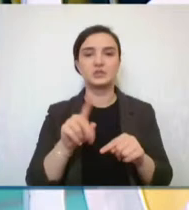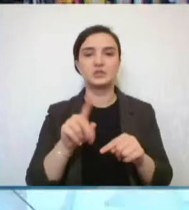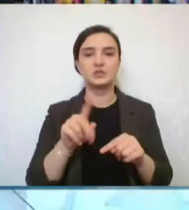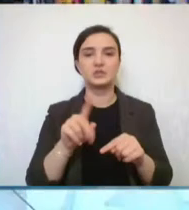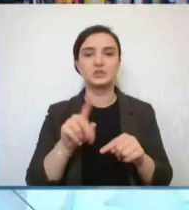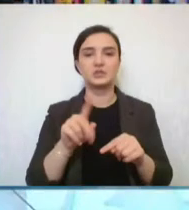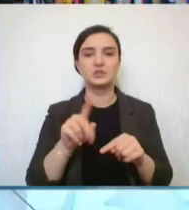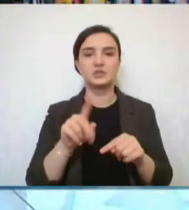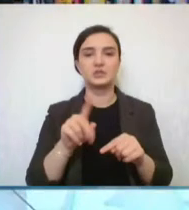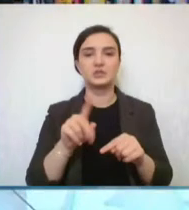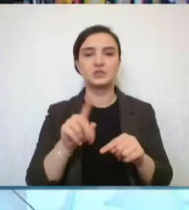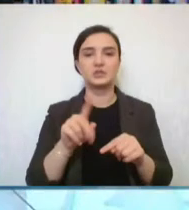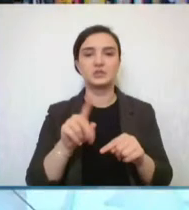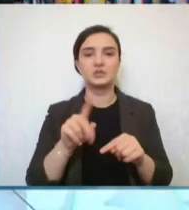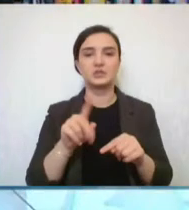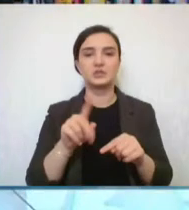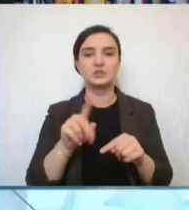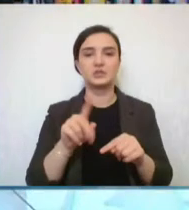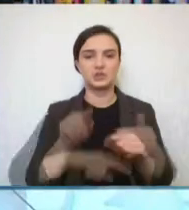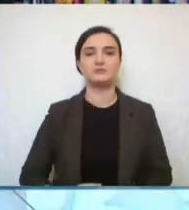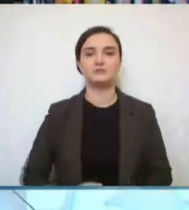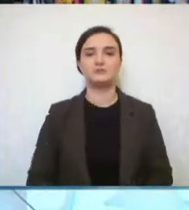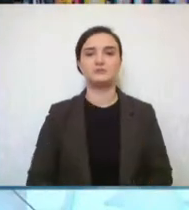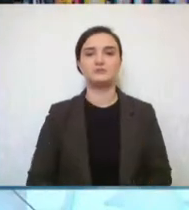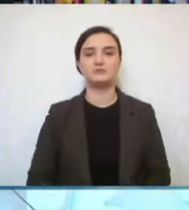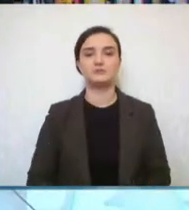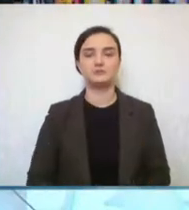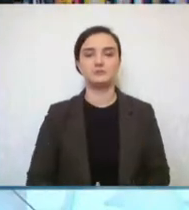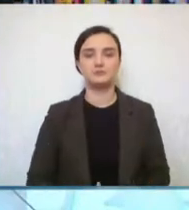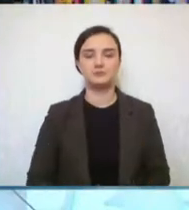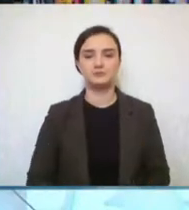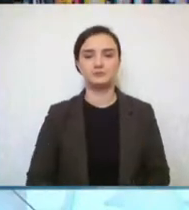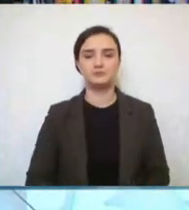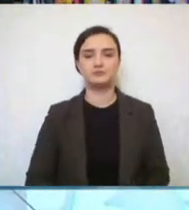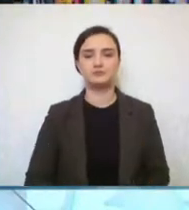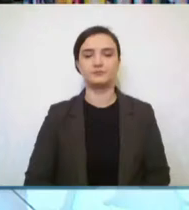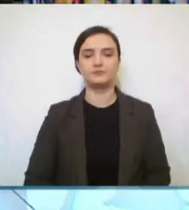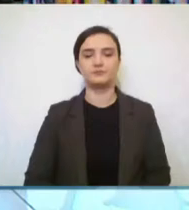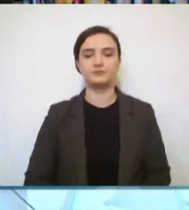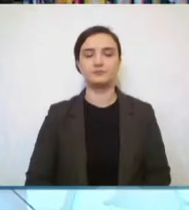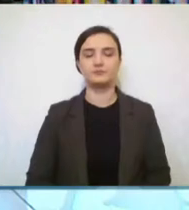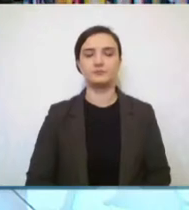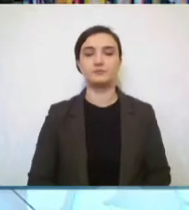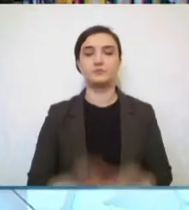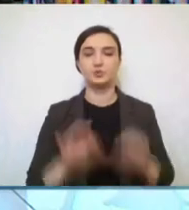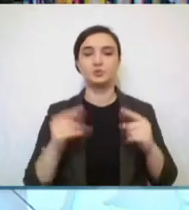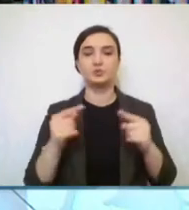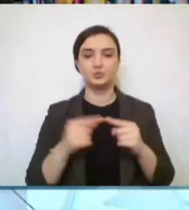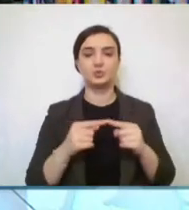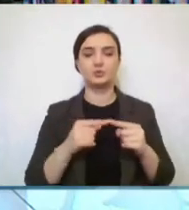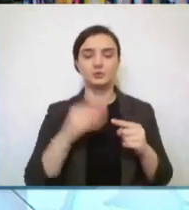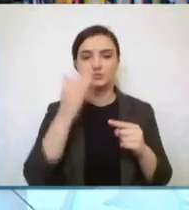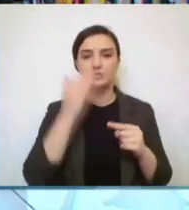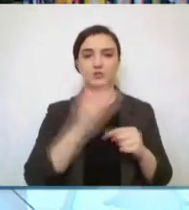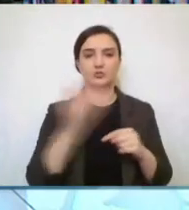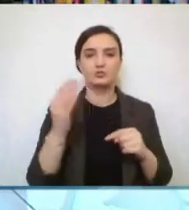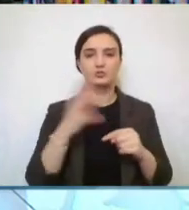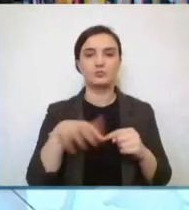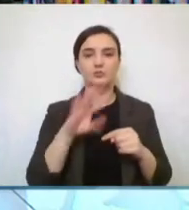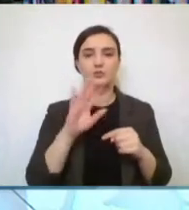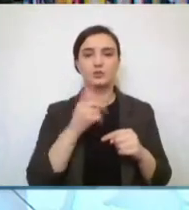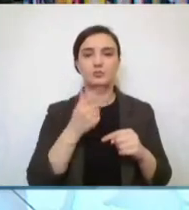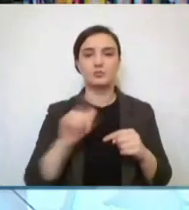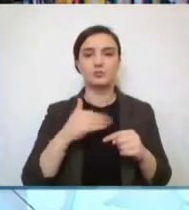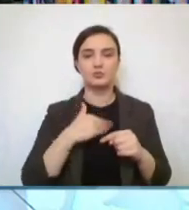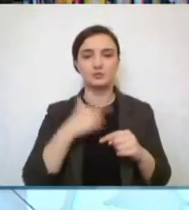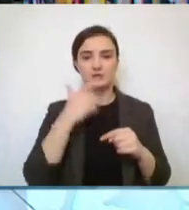ყოველდღე ვამბობთ, რომ ეს არის ზუსტად სიმწიფე არა მოსახლეობის, არამედ საზოგადოების, როდესაც მე არა მარტო ჩემს თავზე ფიქრობ და